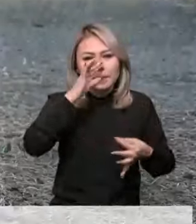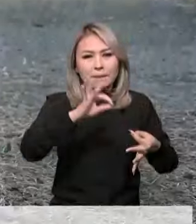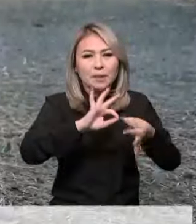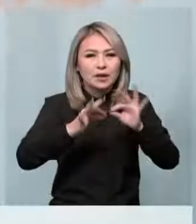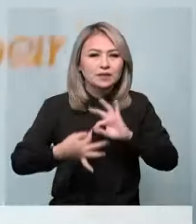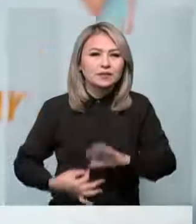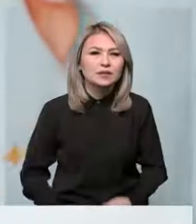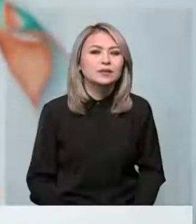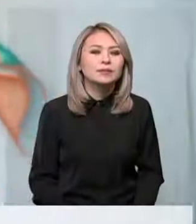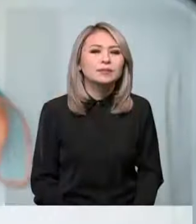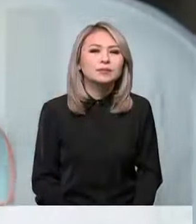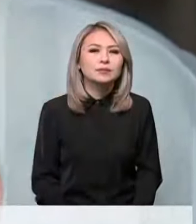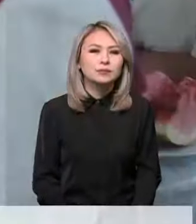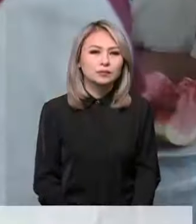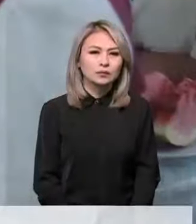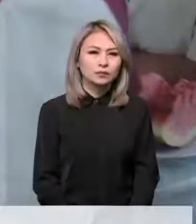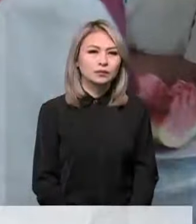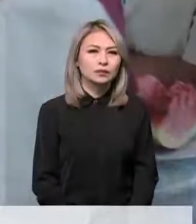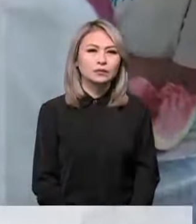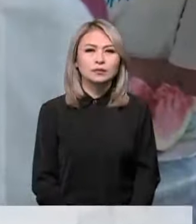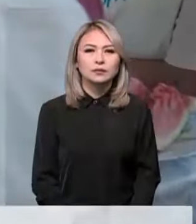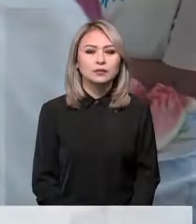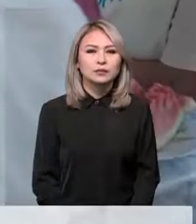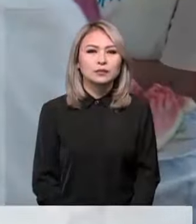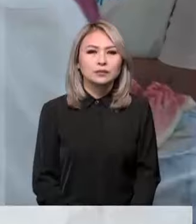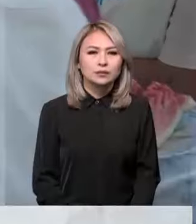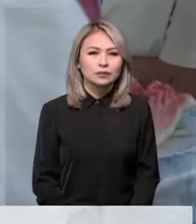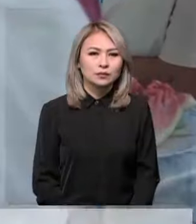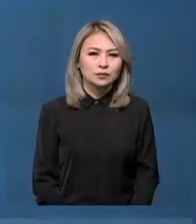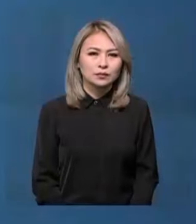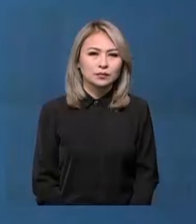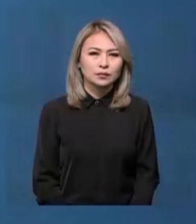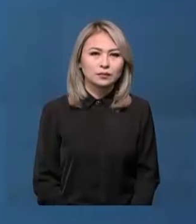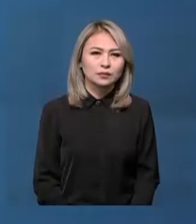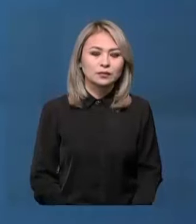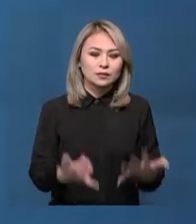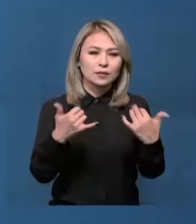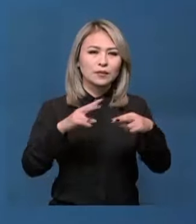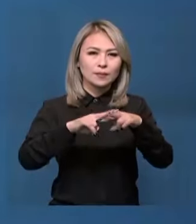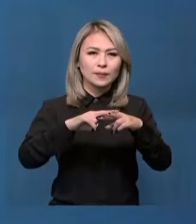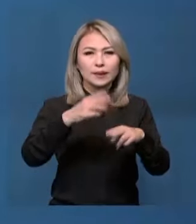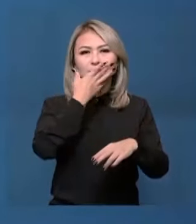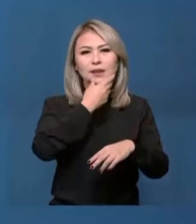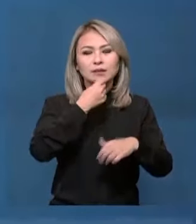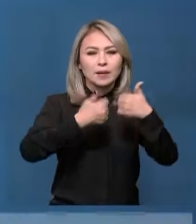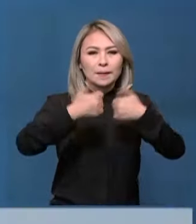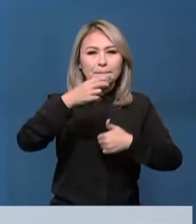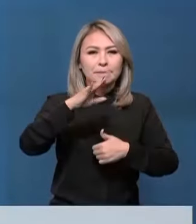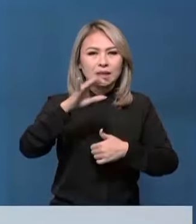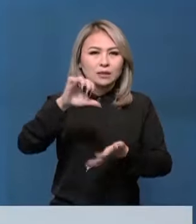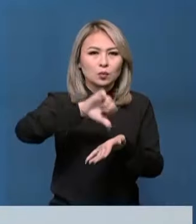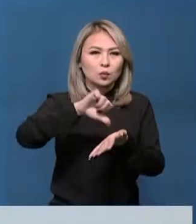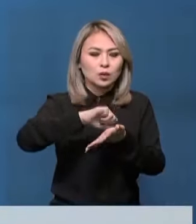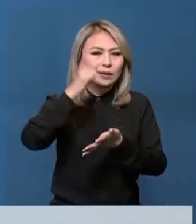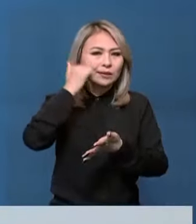көрсетіледі. Аршын Кемелжан, Мұхит Құдықбаев, 24 KZ, Алматыдан. Бүгін Елорда аруы байқауының қатысушылары